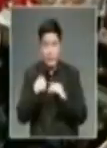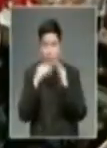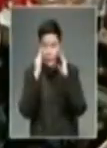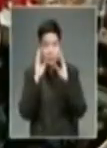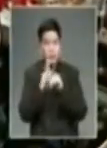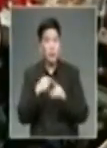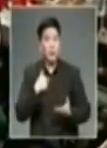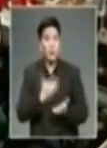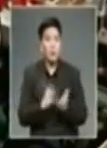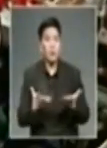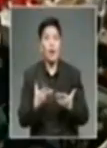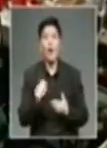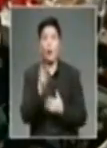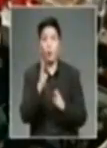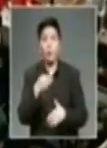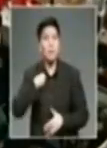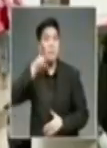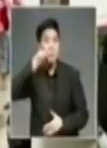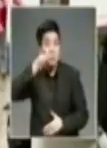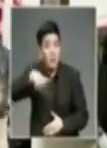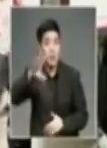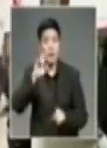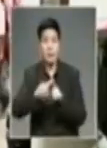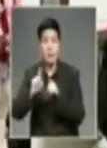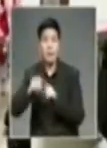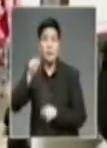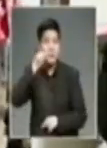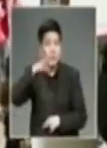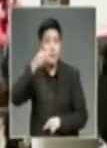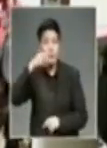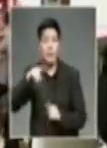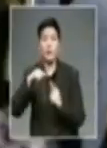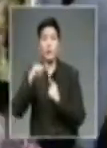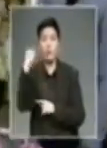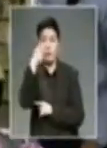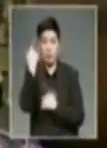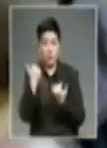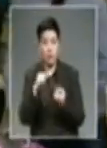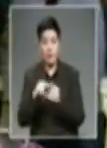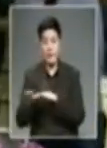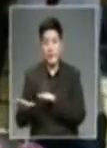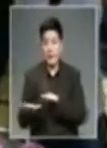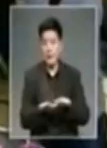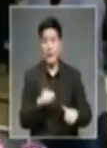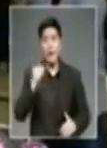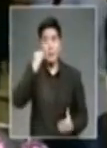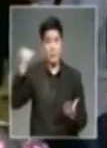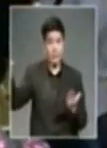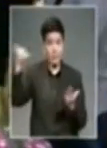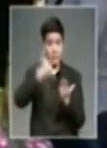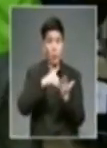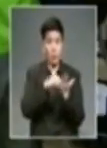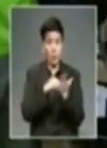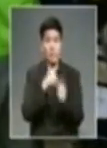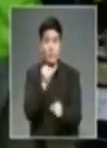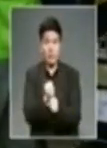นั้นก็ขอให้พี่น้องประชาชนที่อยู่ระหว่างการเดินทางกลับภูมิลำเนาหรือกำลังไปท่องเที่ยวแล้วก็เตรียมเดินทางกลับในสัปดาห์หน้านั้น